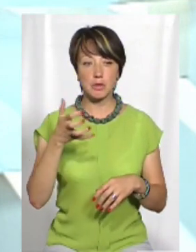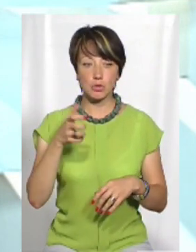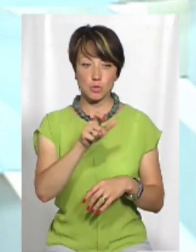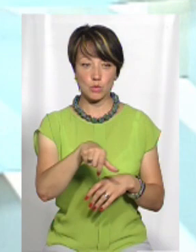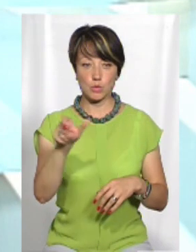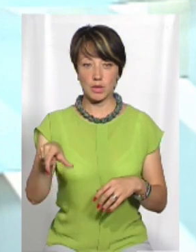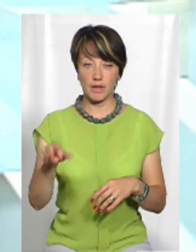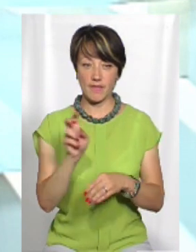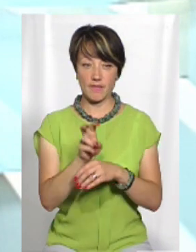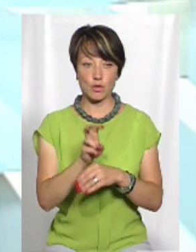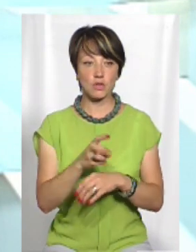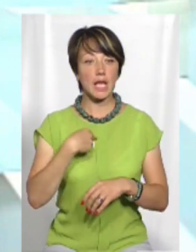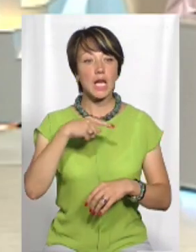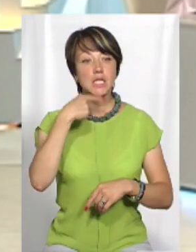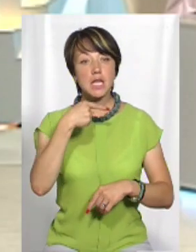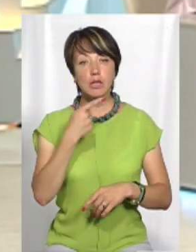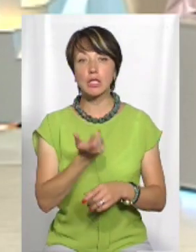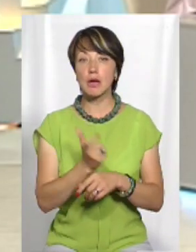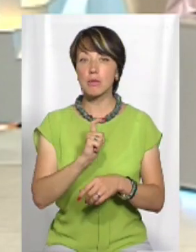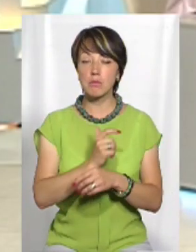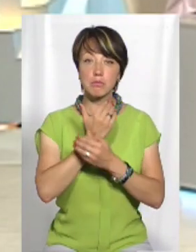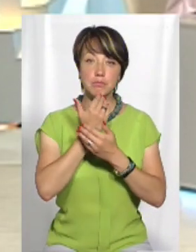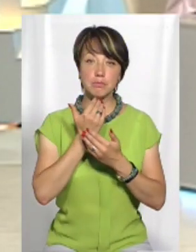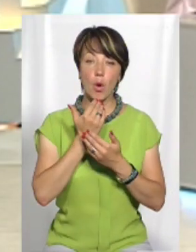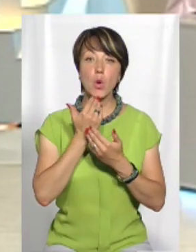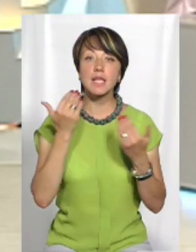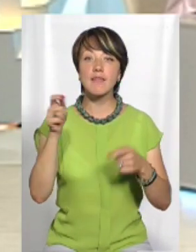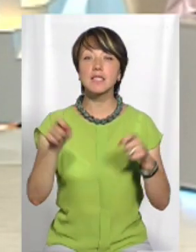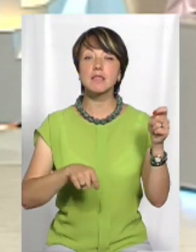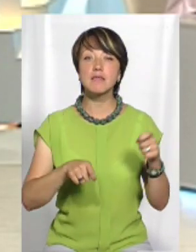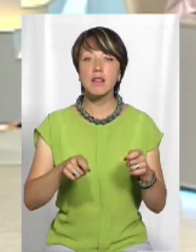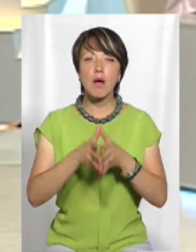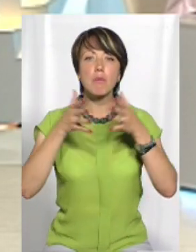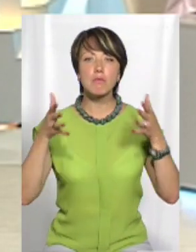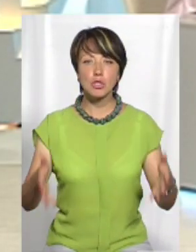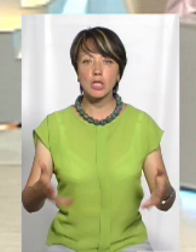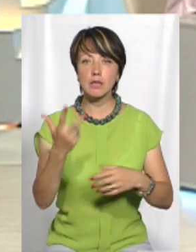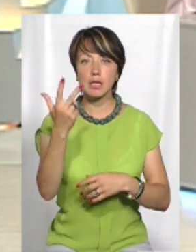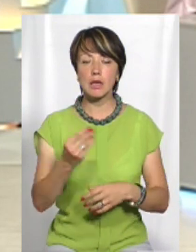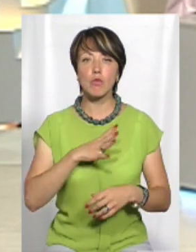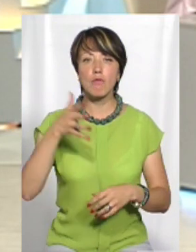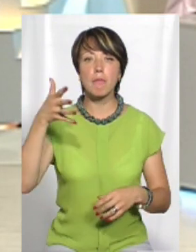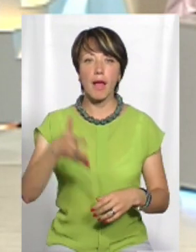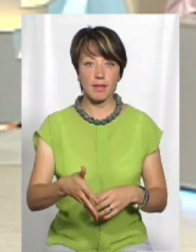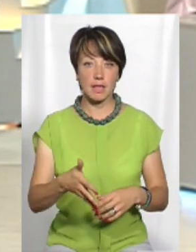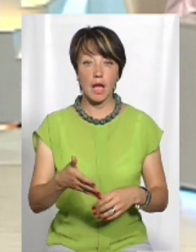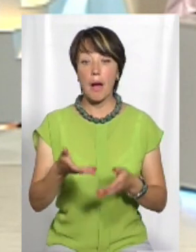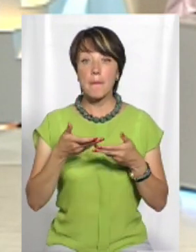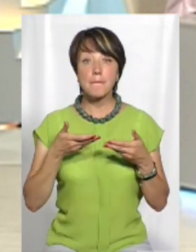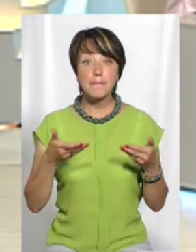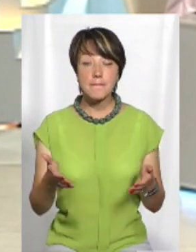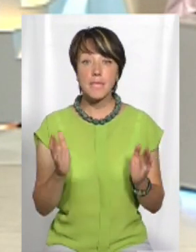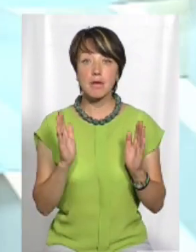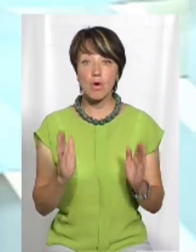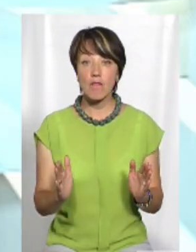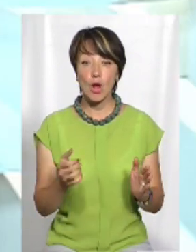тисяч відвідувачів. Я скажу, що найбільший наш останній фестиваль, який відбувався 3-денний, збирав 5 тисяч. Тобто ми